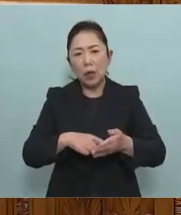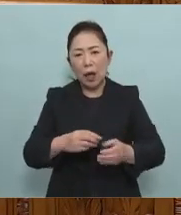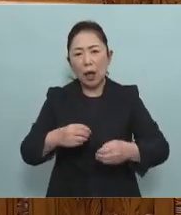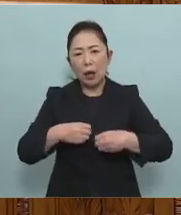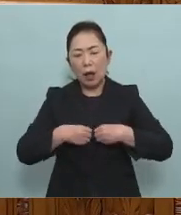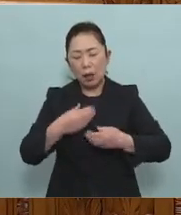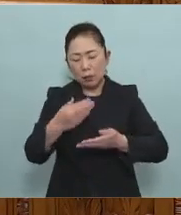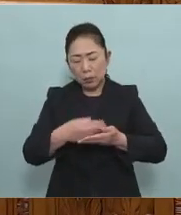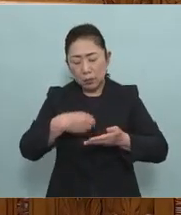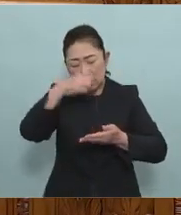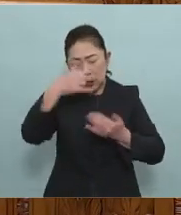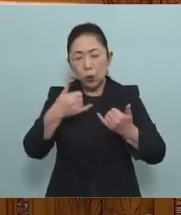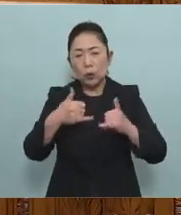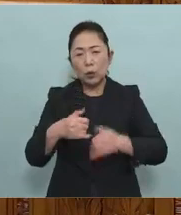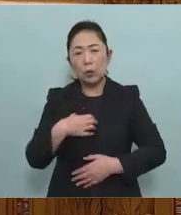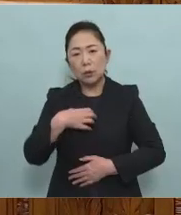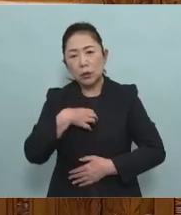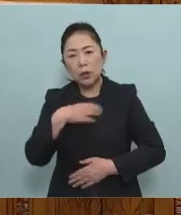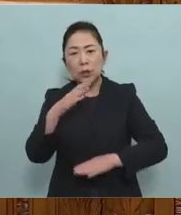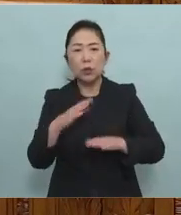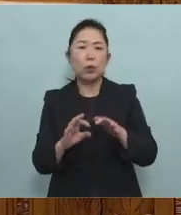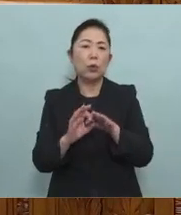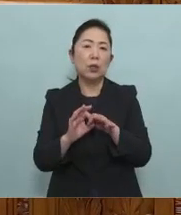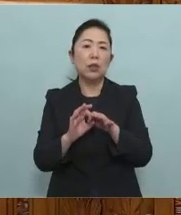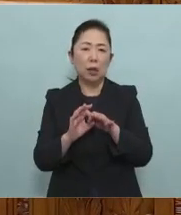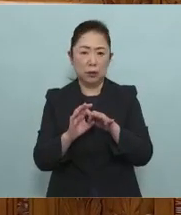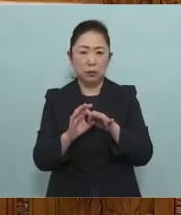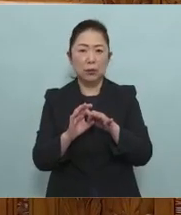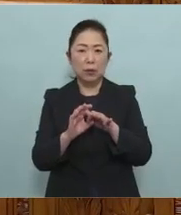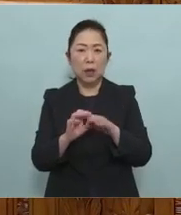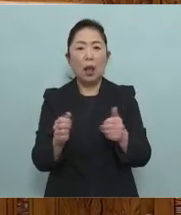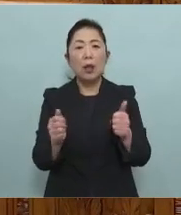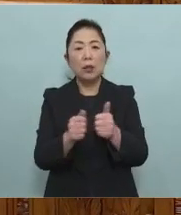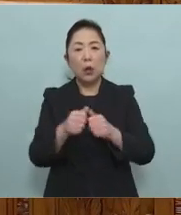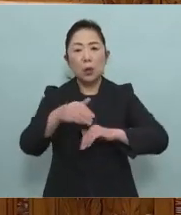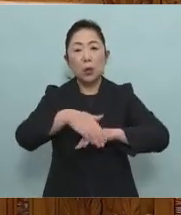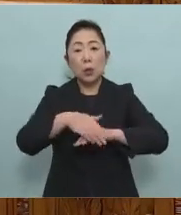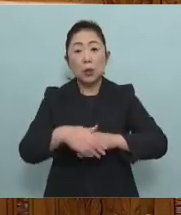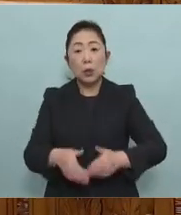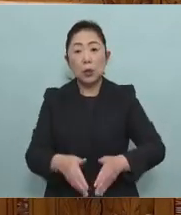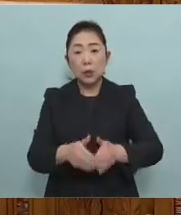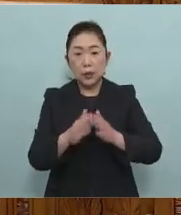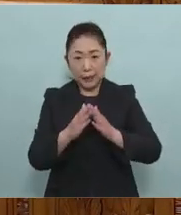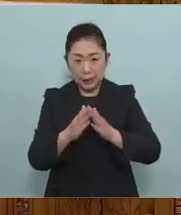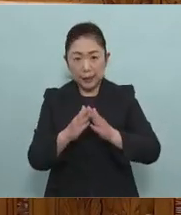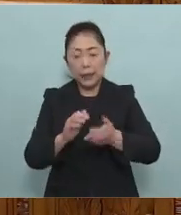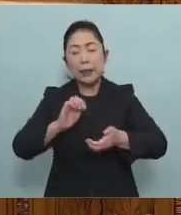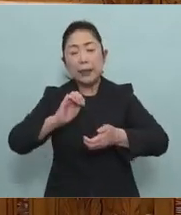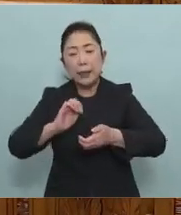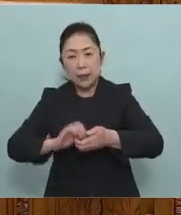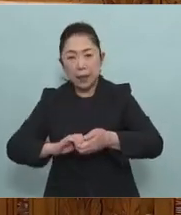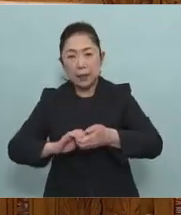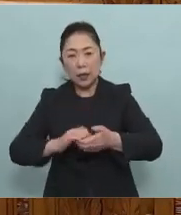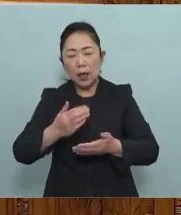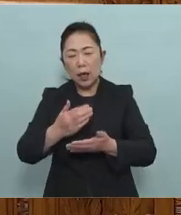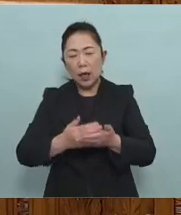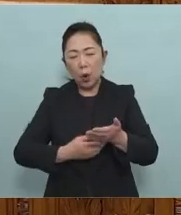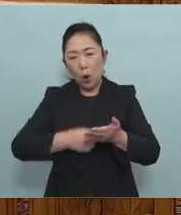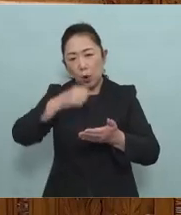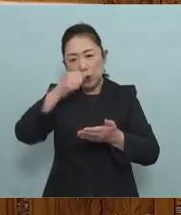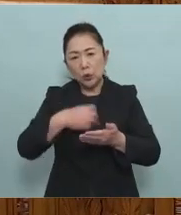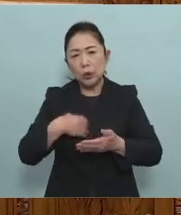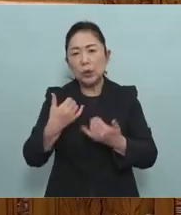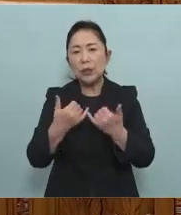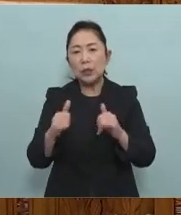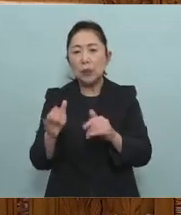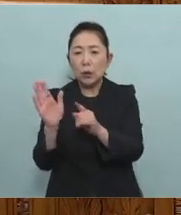ています。政府として自治体のお手本となるような相談窓口を設置するとともに、ぜひとも後遺症に苦しむ人々に